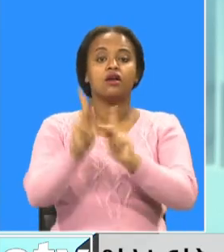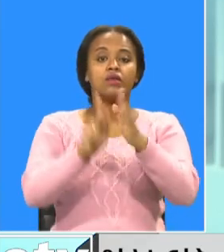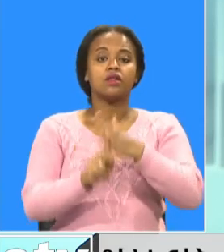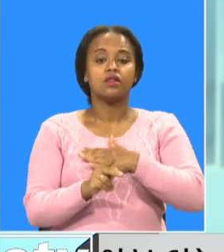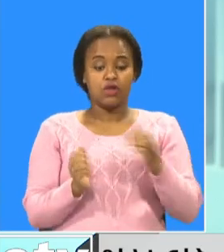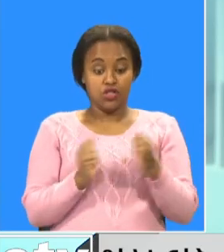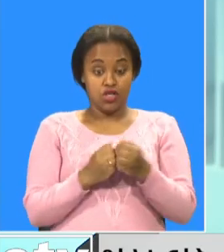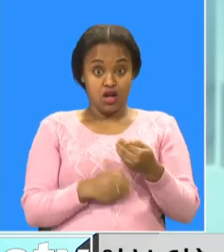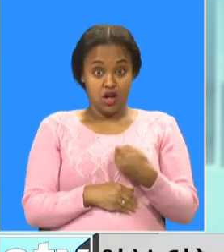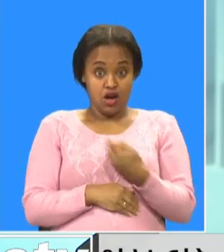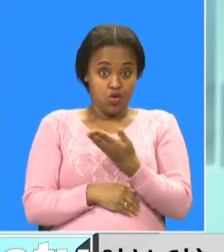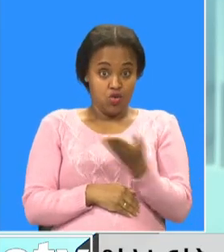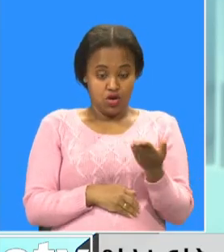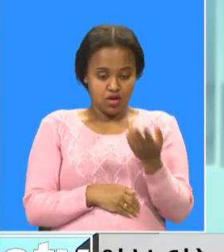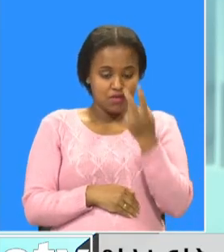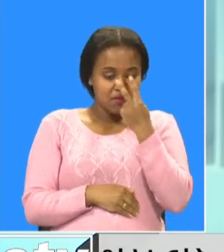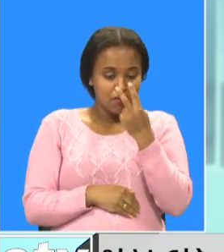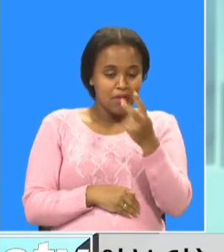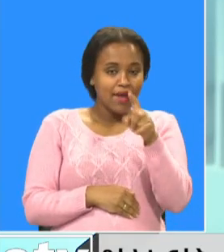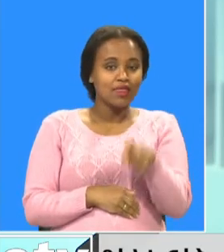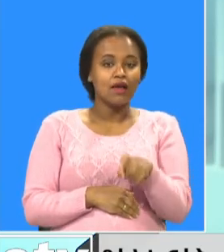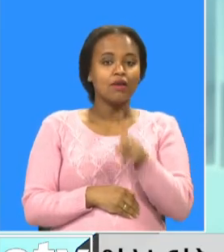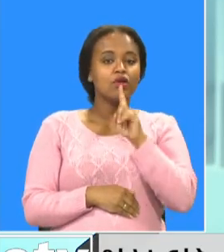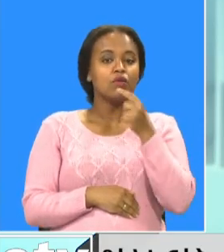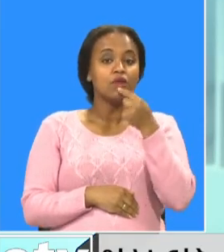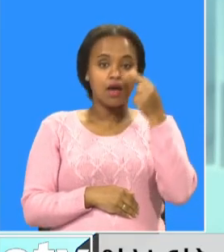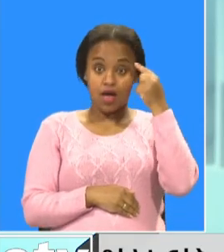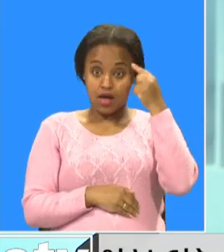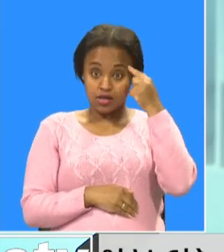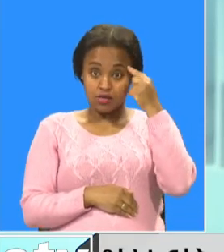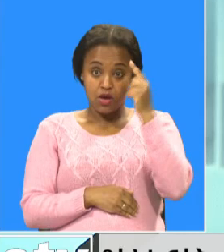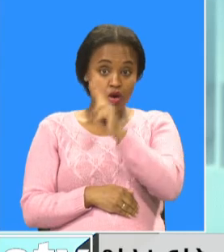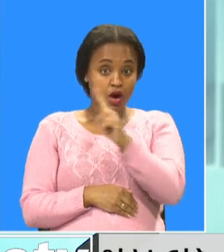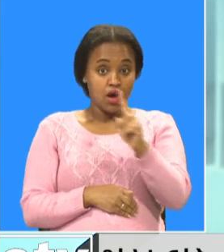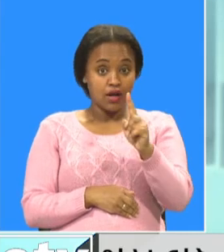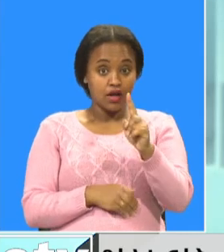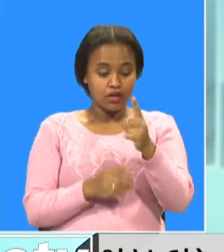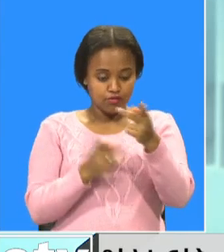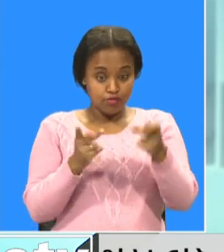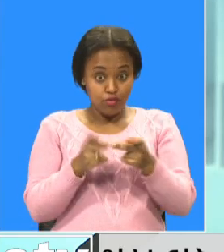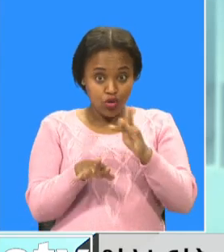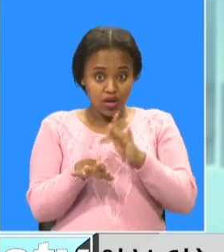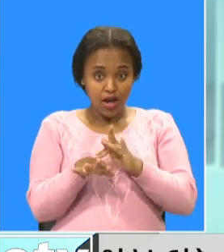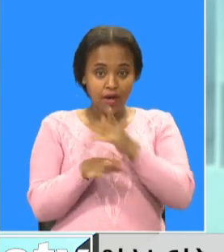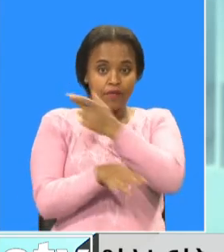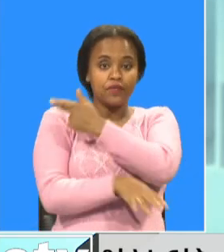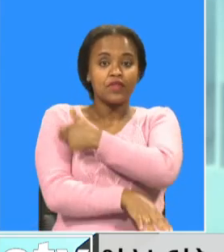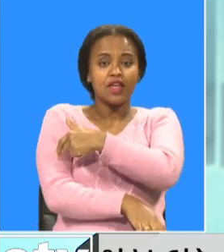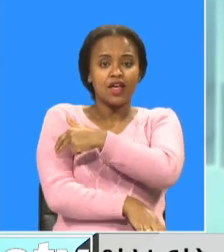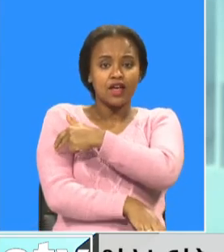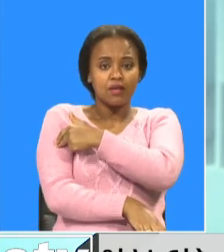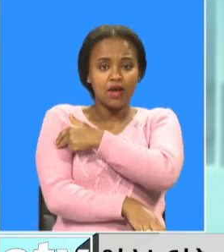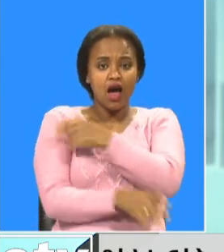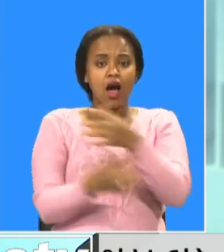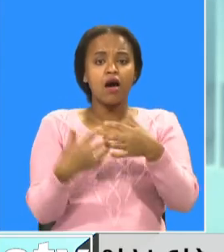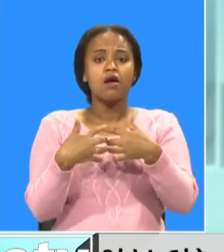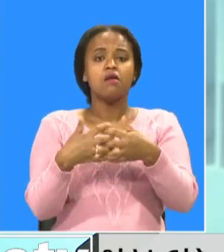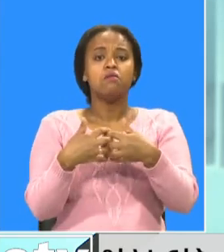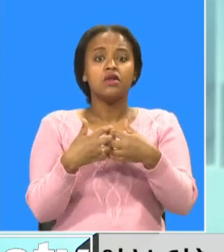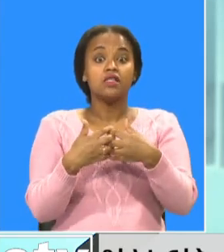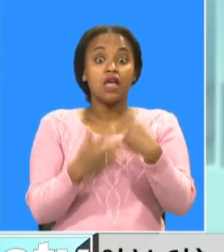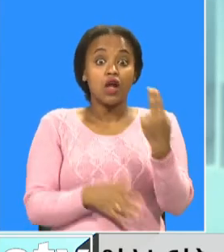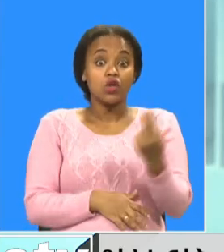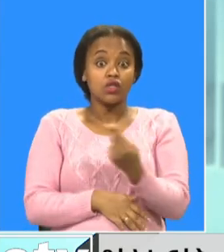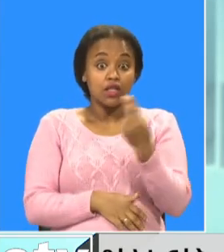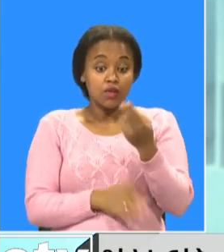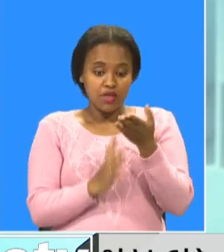ጋር ያለው ነገር በተወሰነ ደረጃ ማየት ተገቢ ነው ብዬ ስለማስብ ነው። አንዳንድ ቦታዎች ላይ እነዚህን የህክምና መሳሪያዎች ከመጠቀም